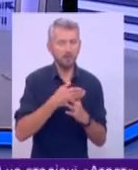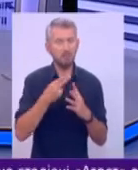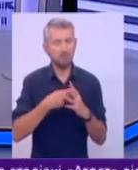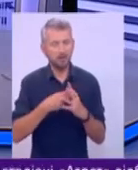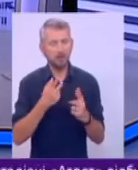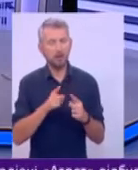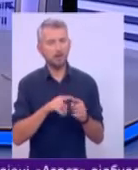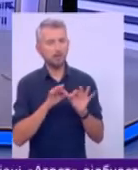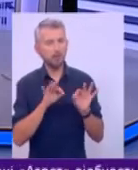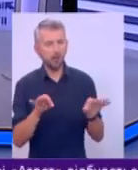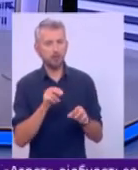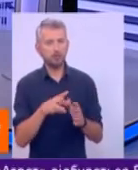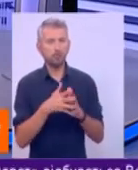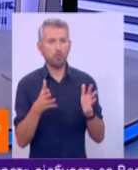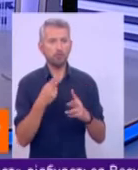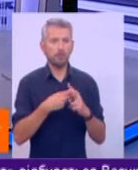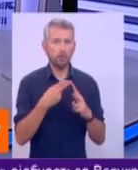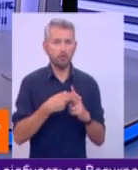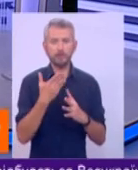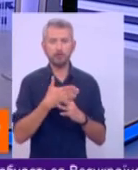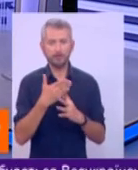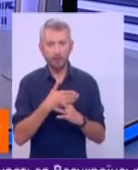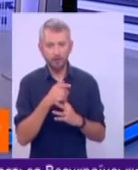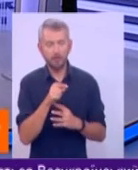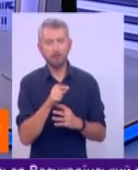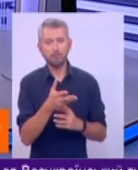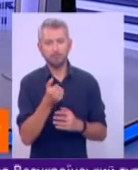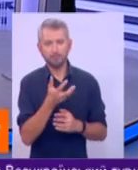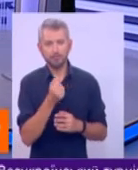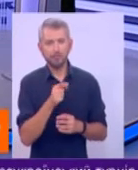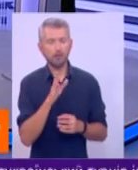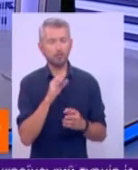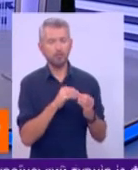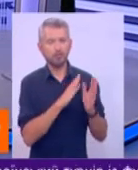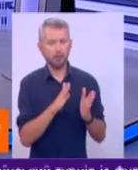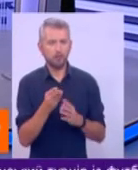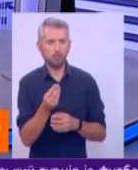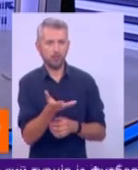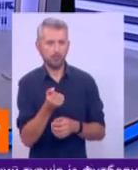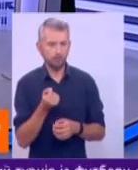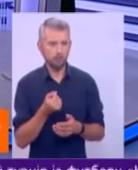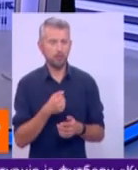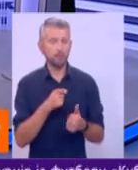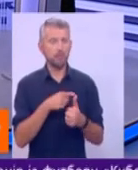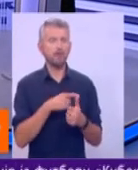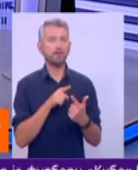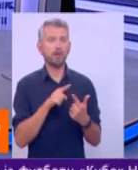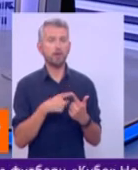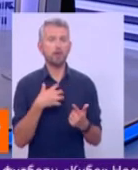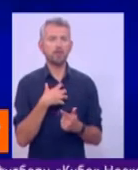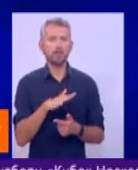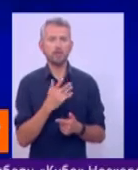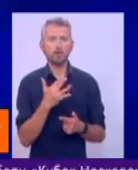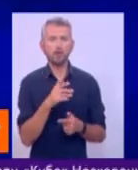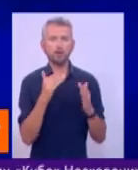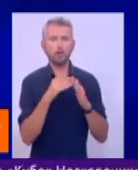это замечательно. Чем больше пильгиков и субсидиантов, тем у вас будет стабильнее поступать деньги на счет. Это первое. Второе, неважно, сколько в